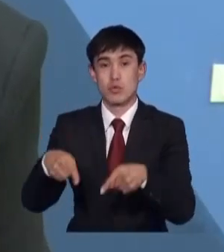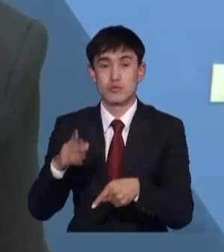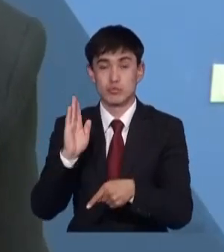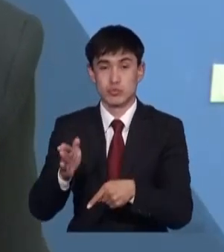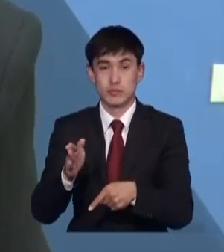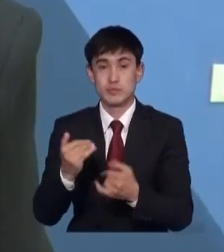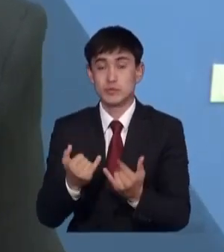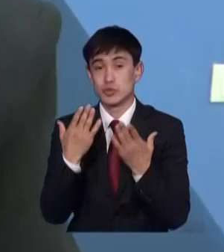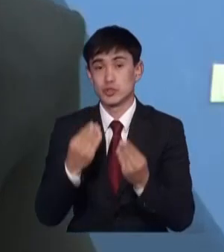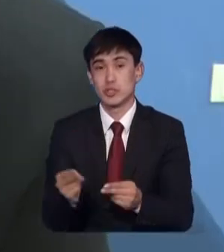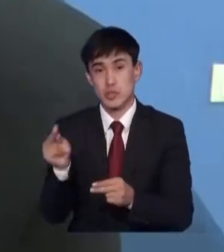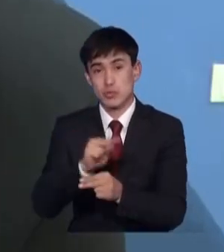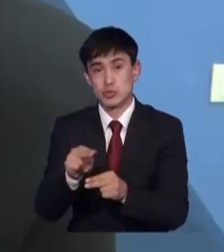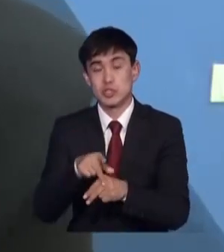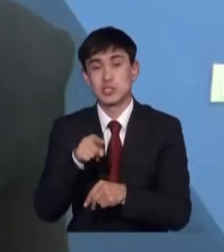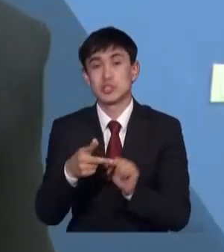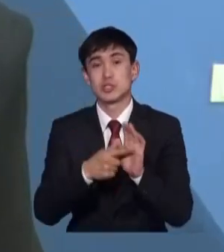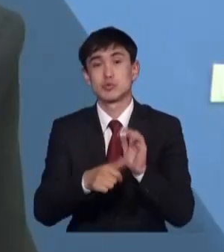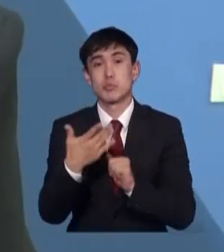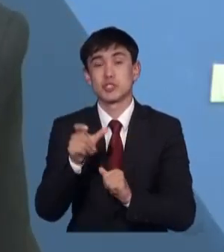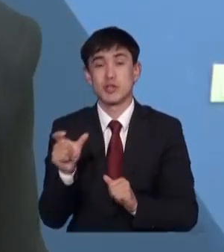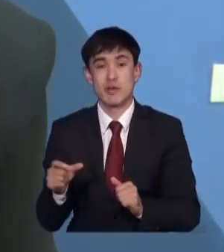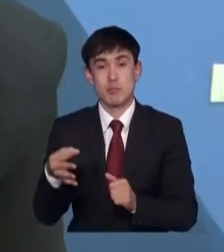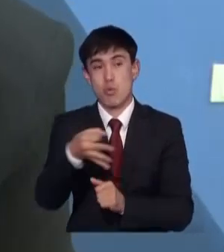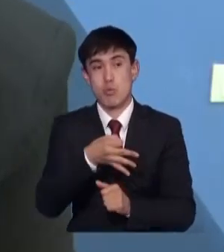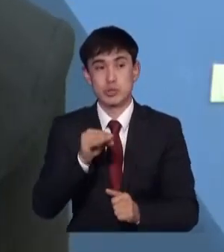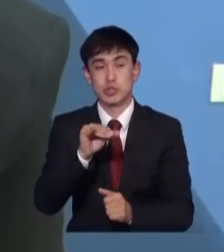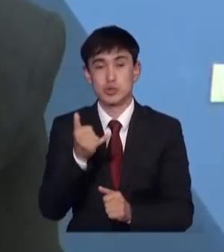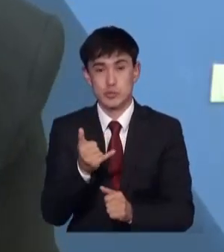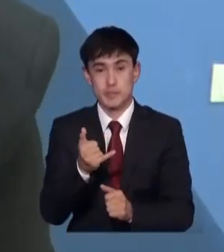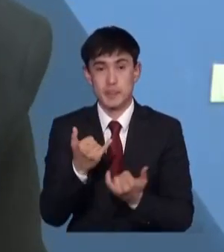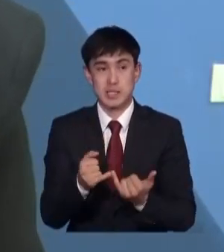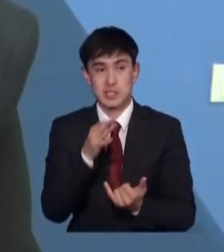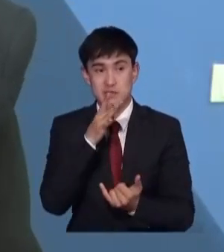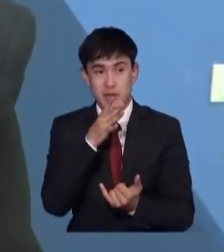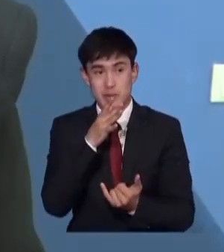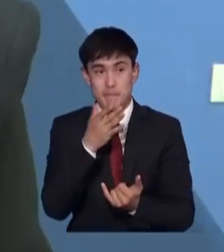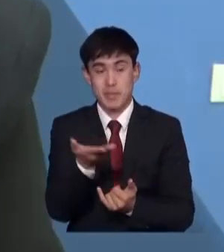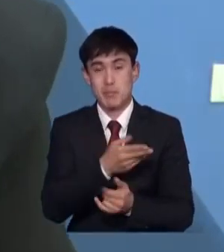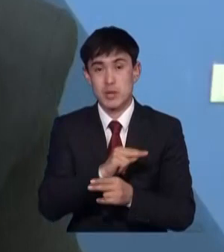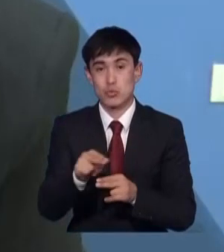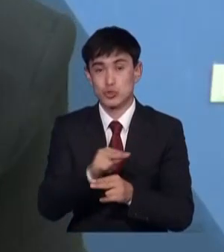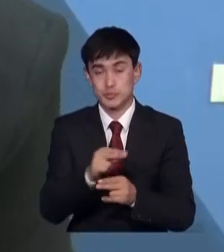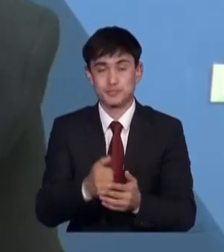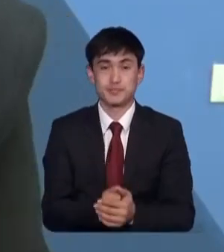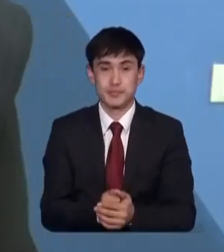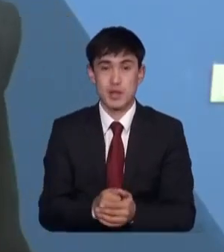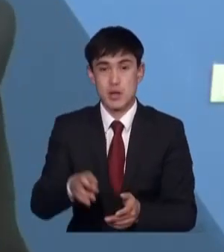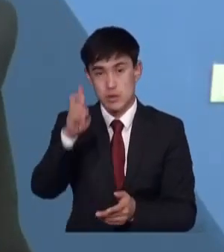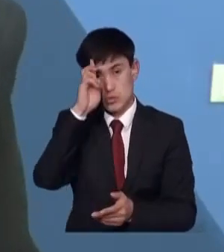на сегодняшний день мы обучили 1705 человек по области житсу в настоящее время мы обучаем